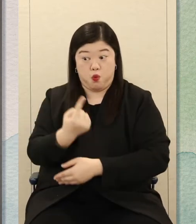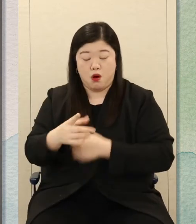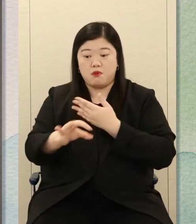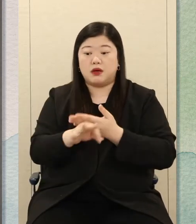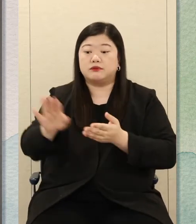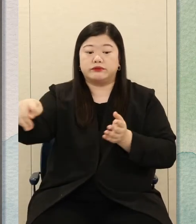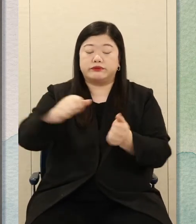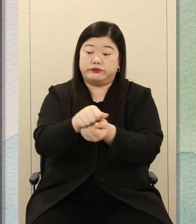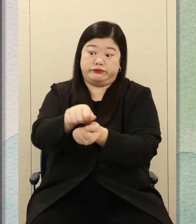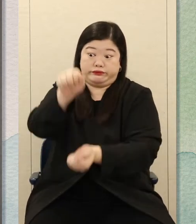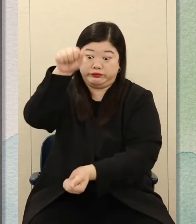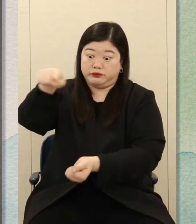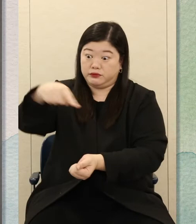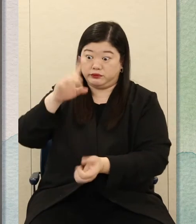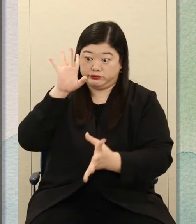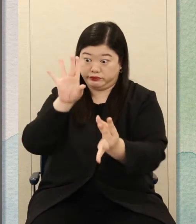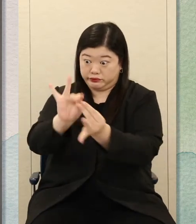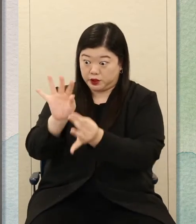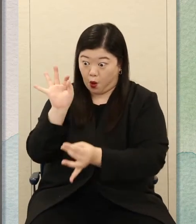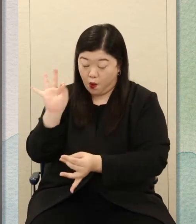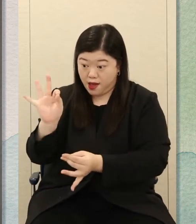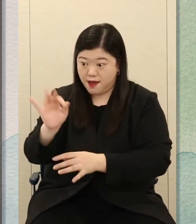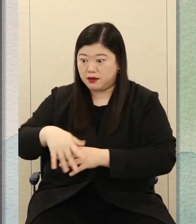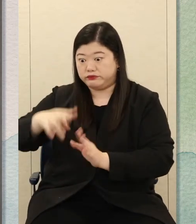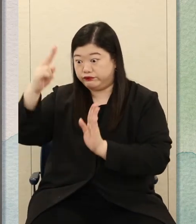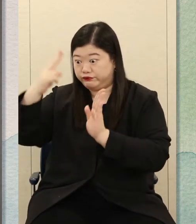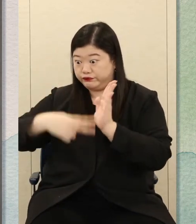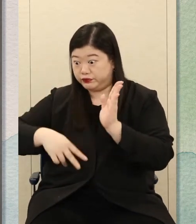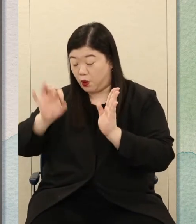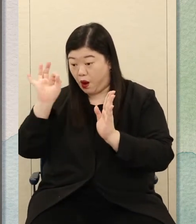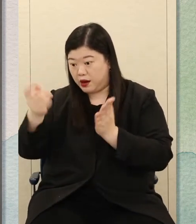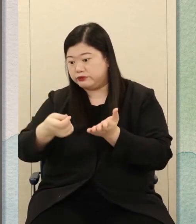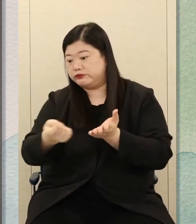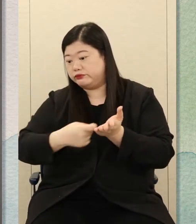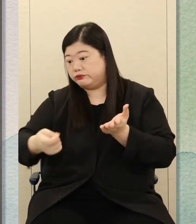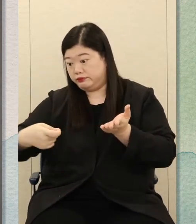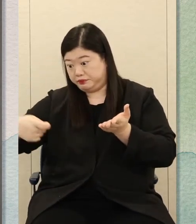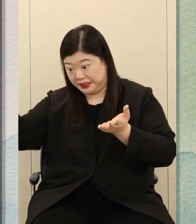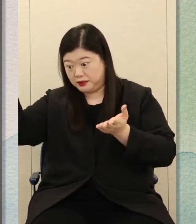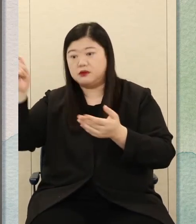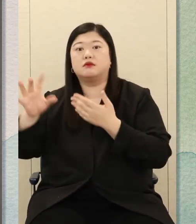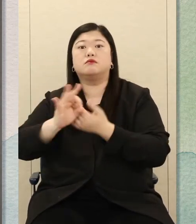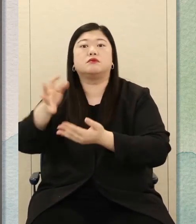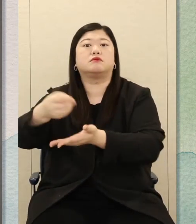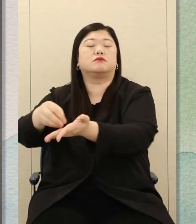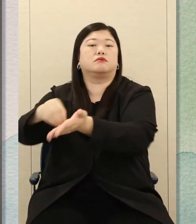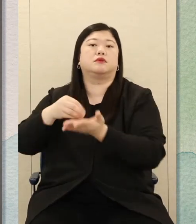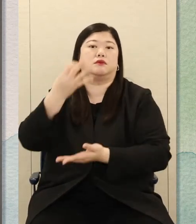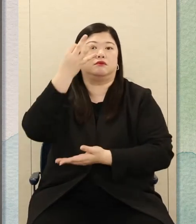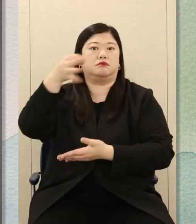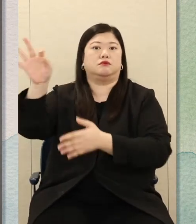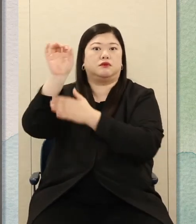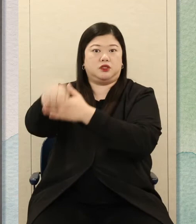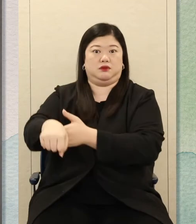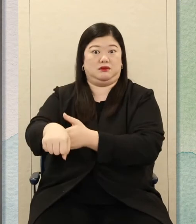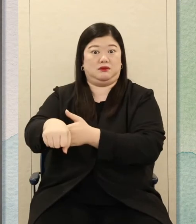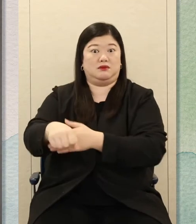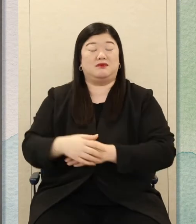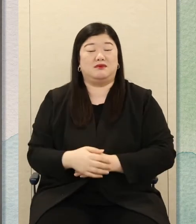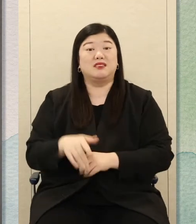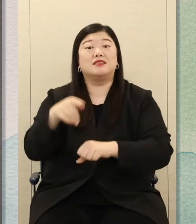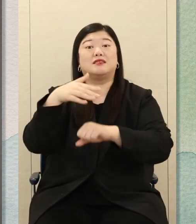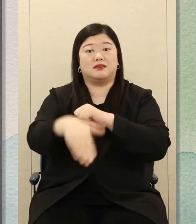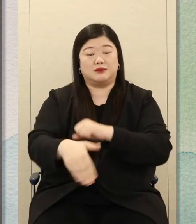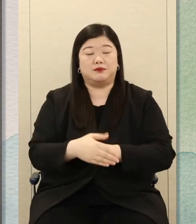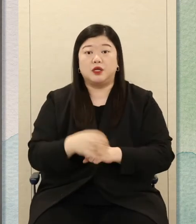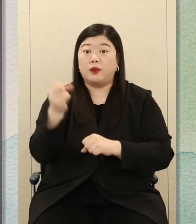의무를 지는 게 굉장히 중요해요. 그리고 1년에 한 번 정도 모임 회장을 되게 1년에 한 번씩 바꾸는데 그런 모임의 회장이